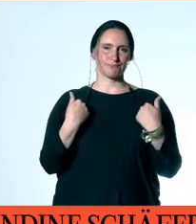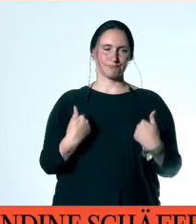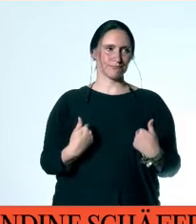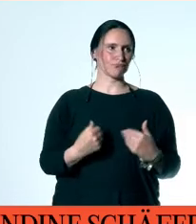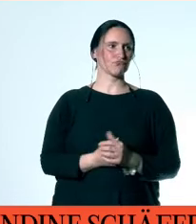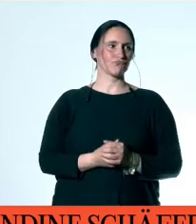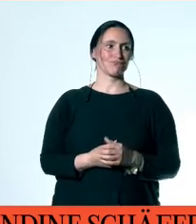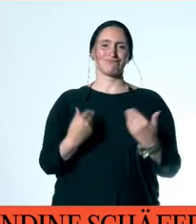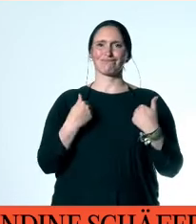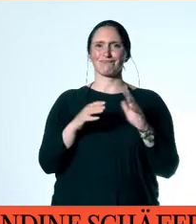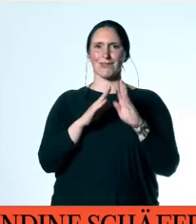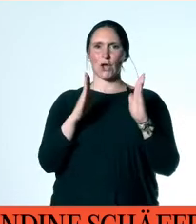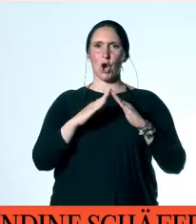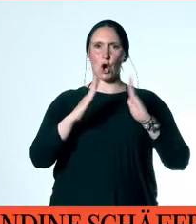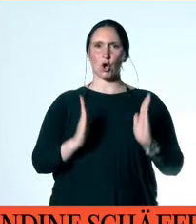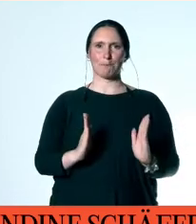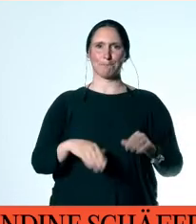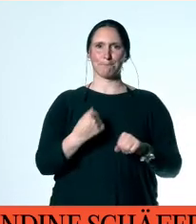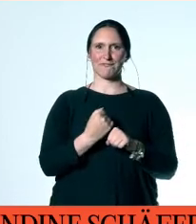Soy ama de casa.